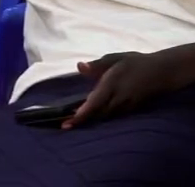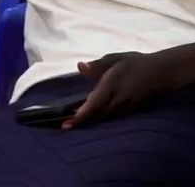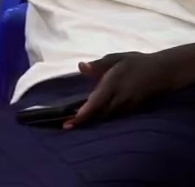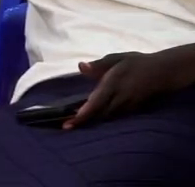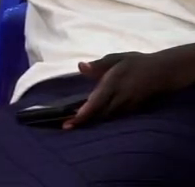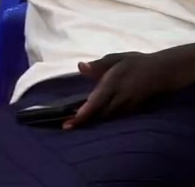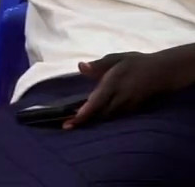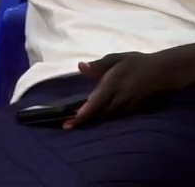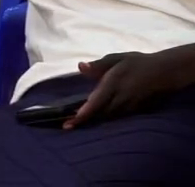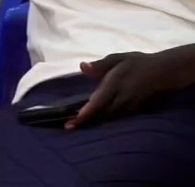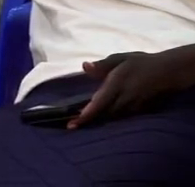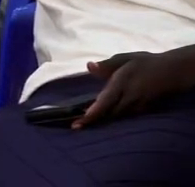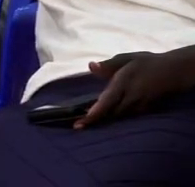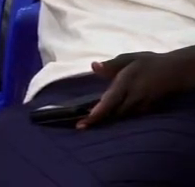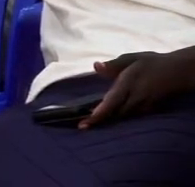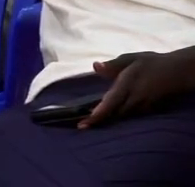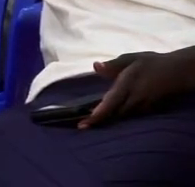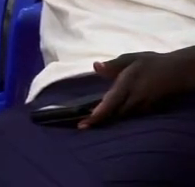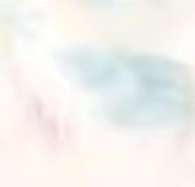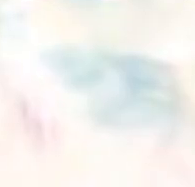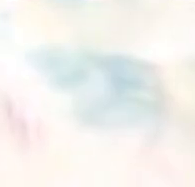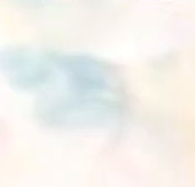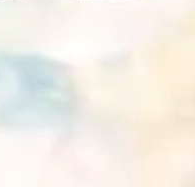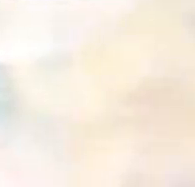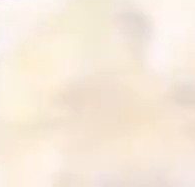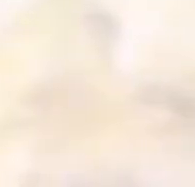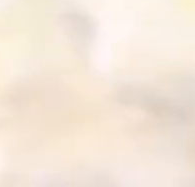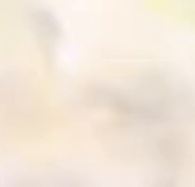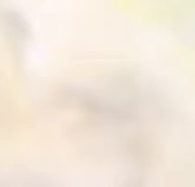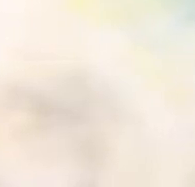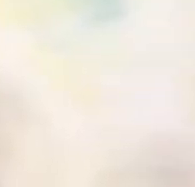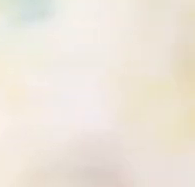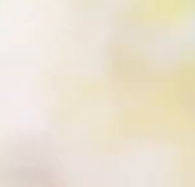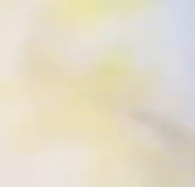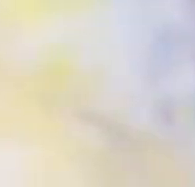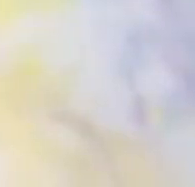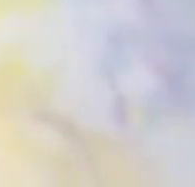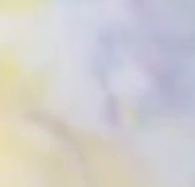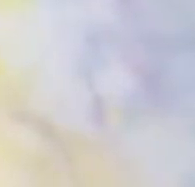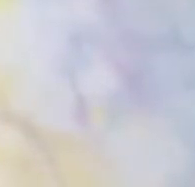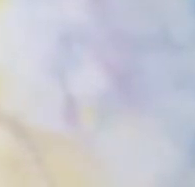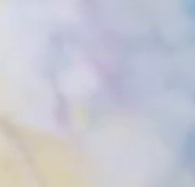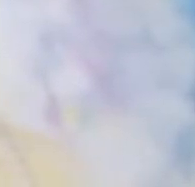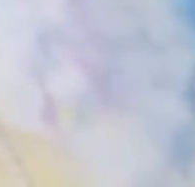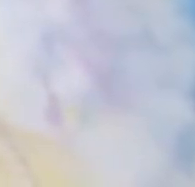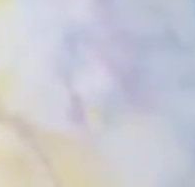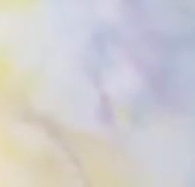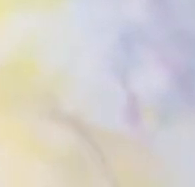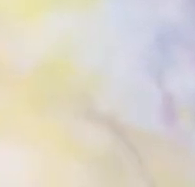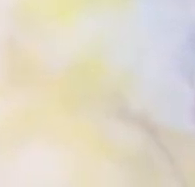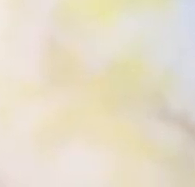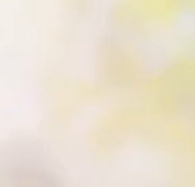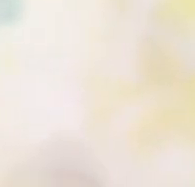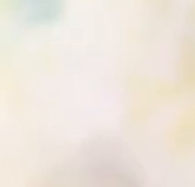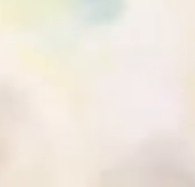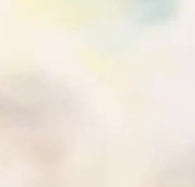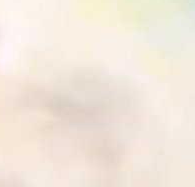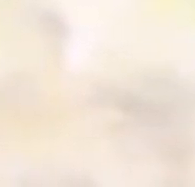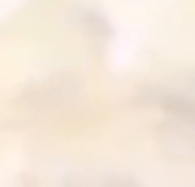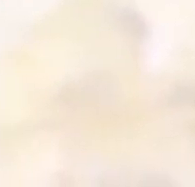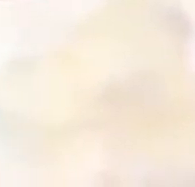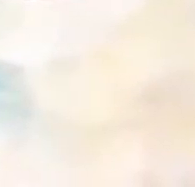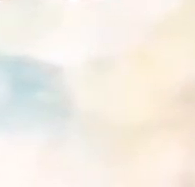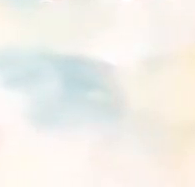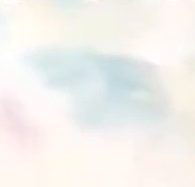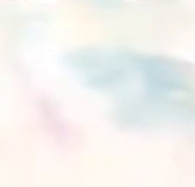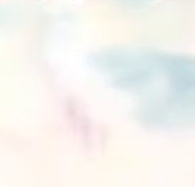tunaenda kwa nani? Soma pamoja nami Timotheo ya kwanza sura ile ya 3 na mstari wa 16. Timotheo ya kwanza sura ile ya 3